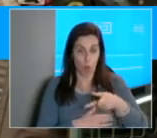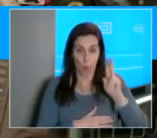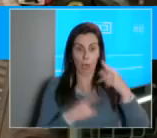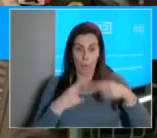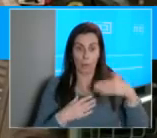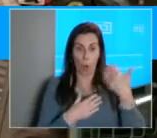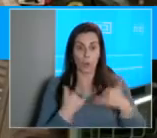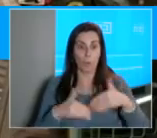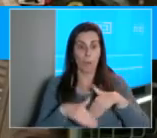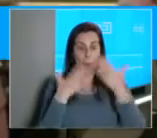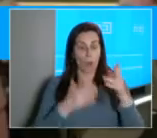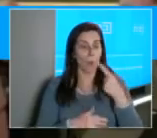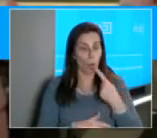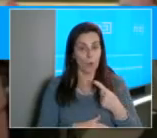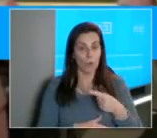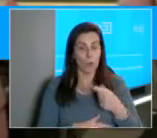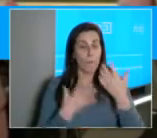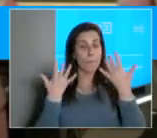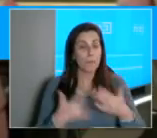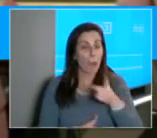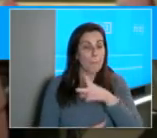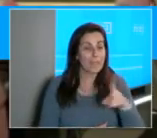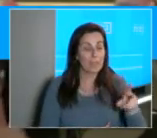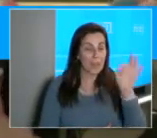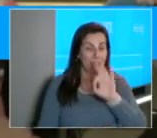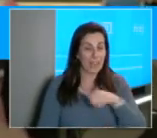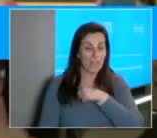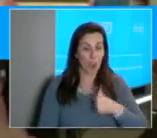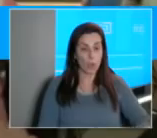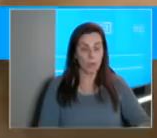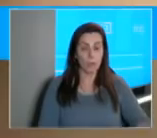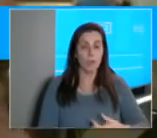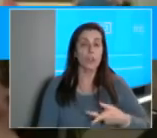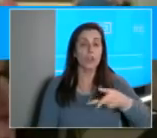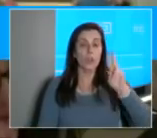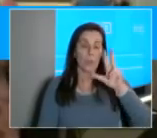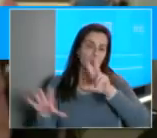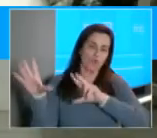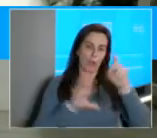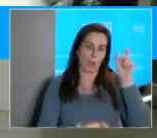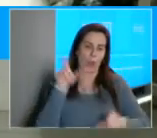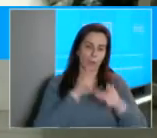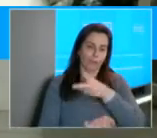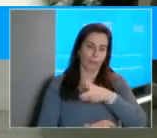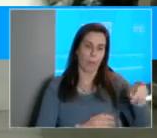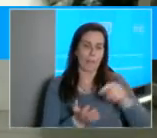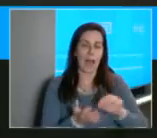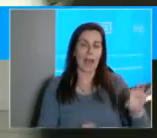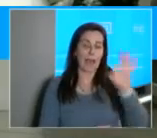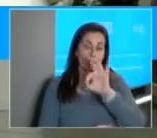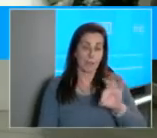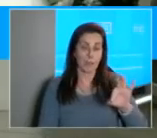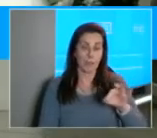בימים האחרונים, הבוקר דווח שמספר המתים מהנגיף עלה ליותר מ-800 בני אדם.